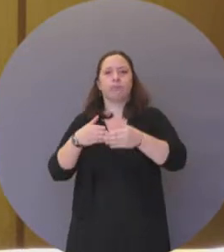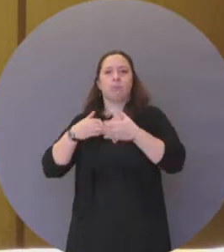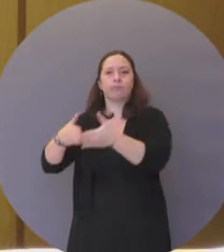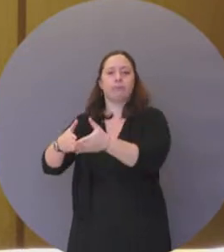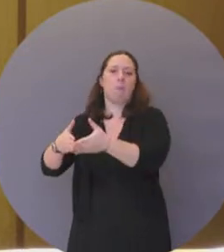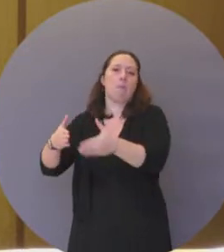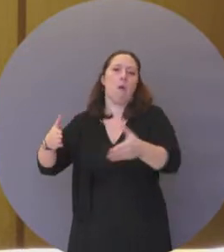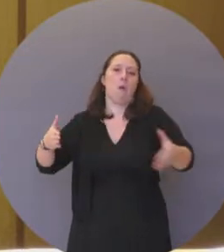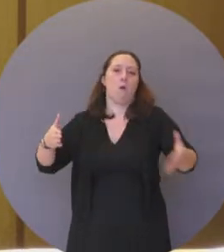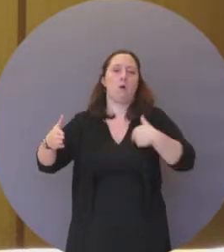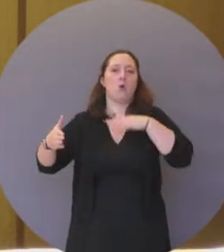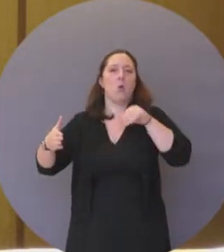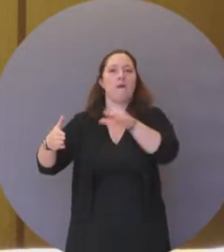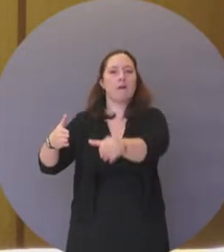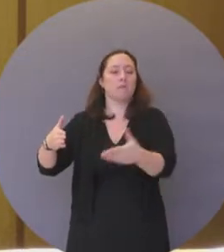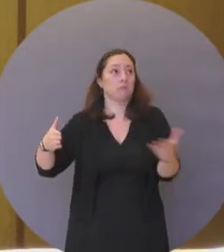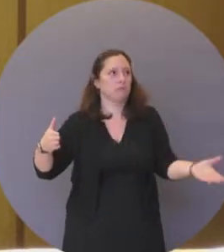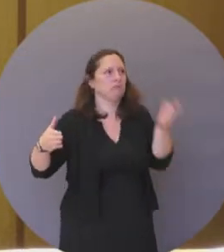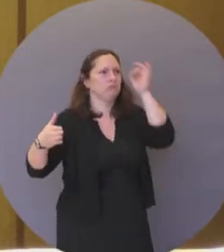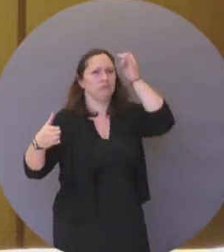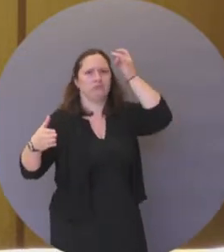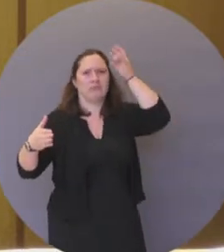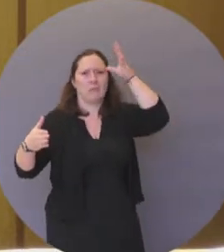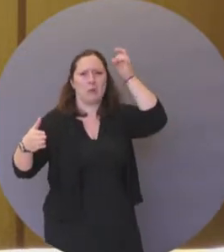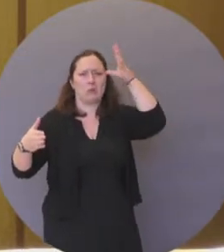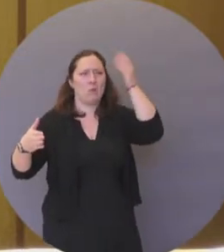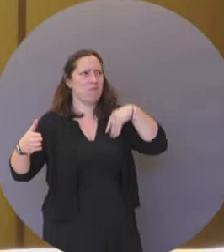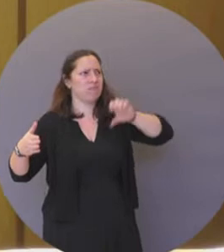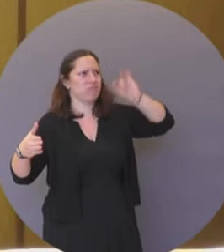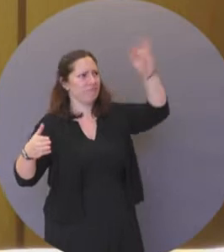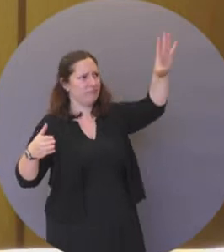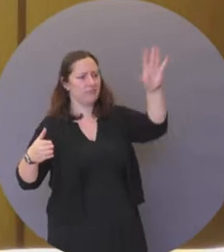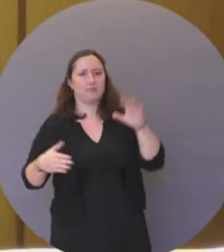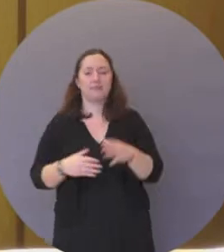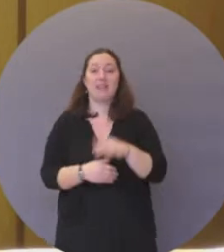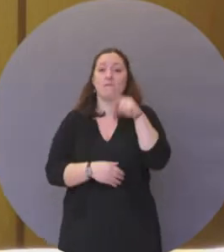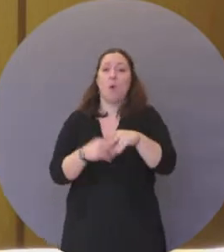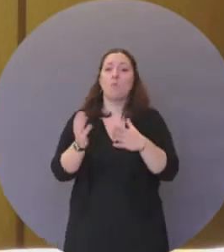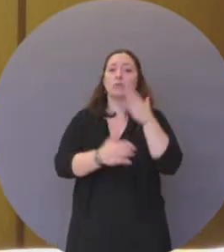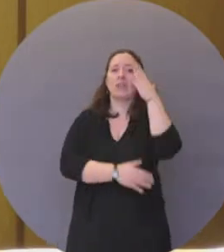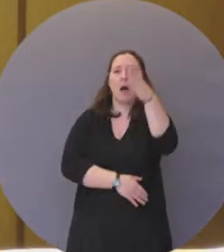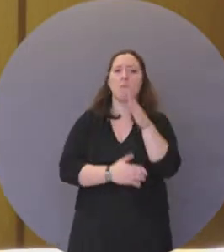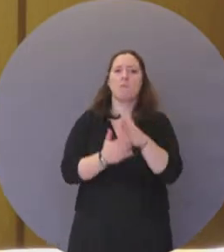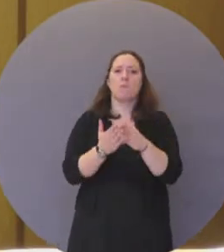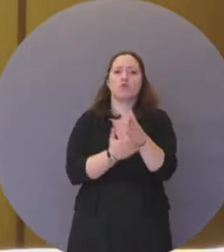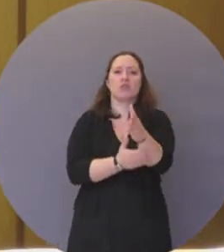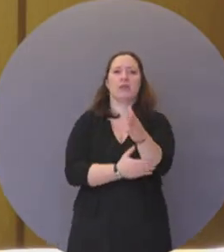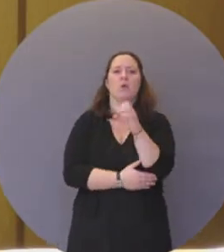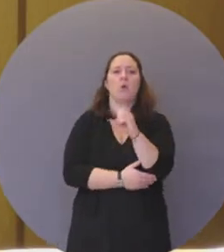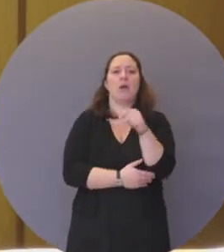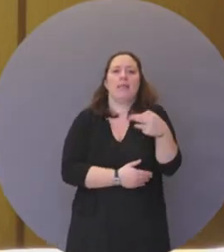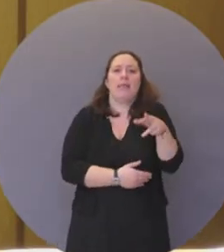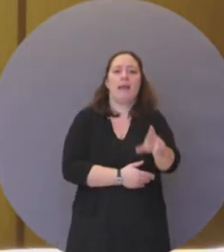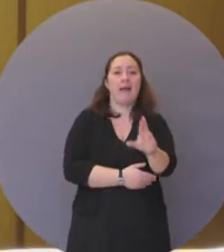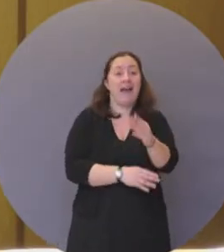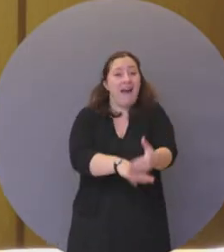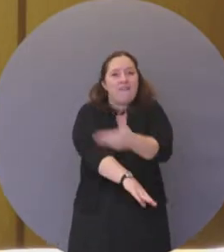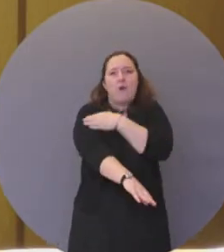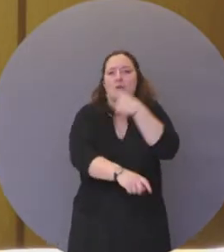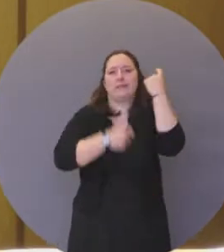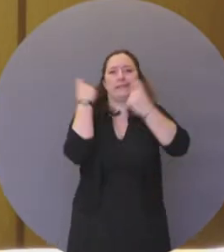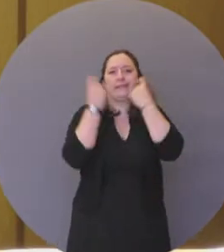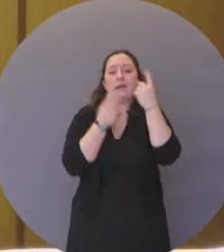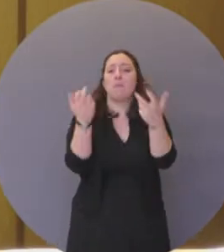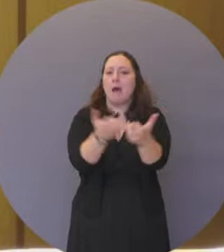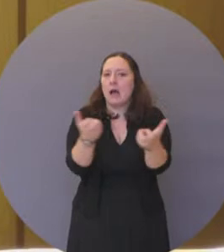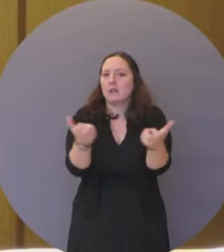Havre aussi les températif que les emplacements des futurs projets de NR soient bien réfléchis en amont je pense aux installations